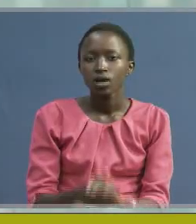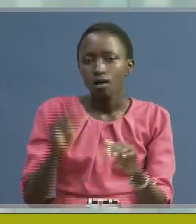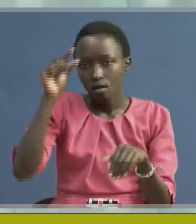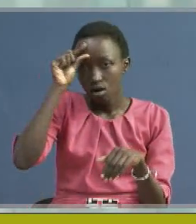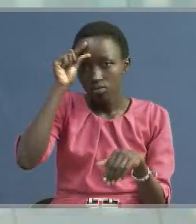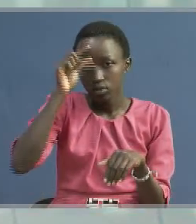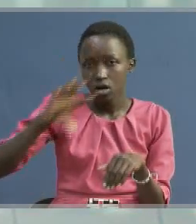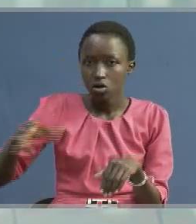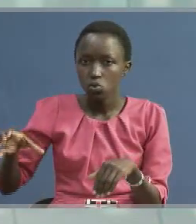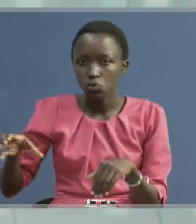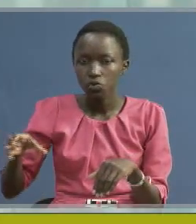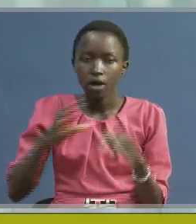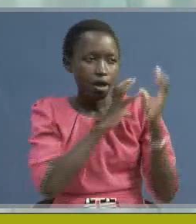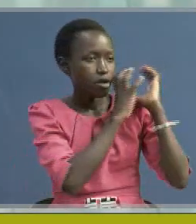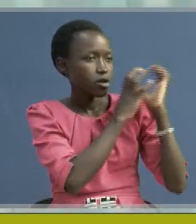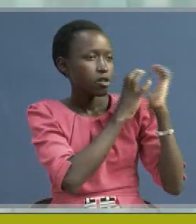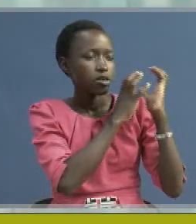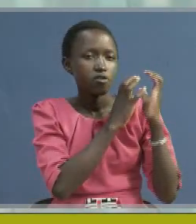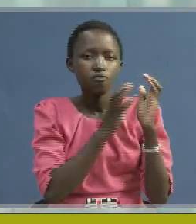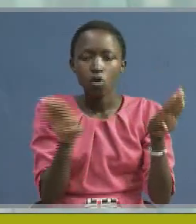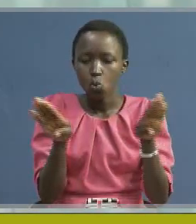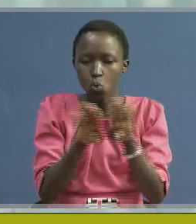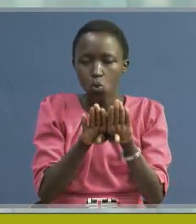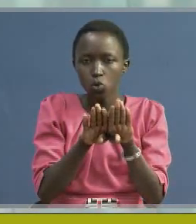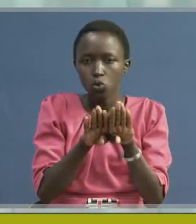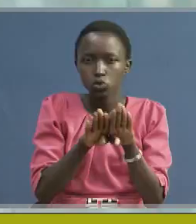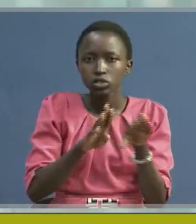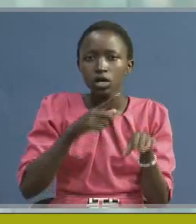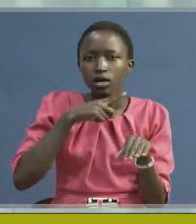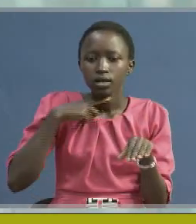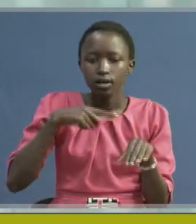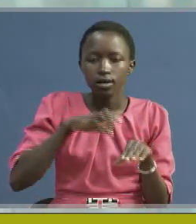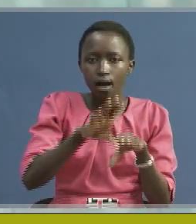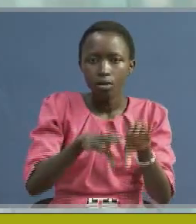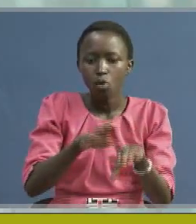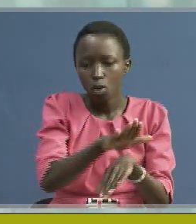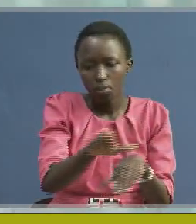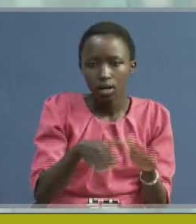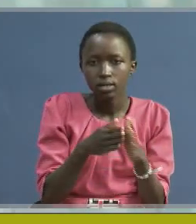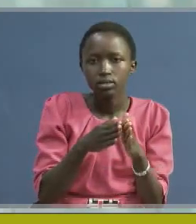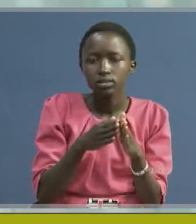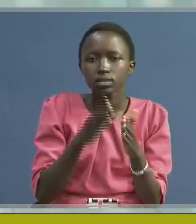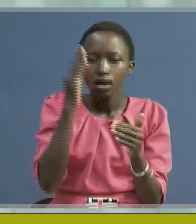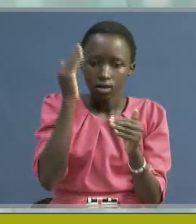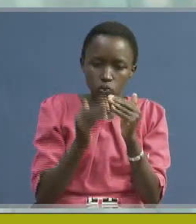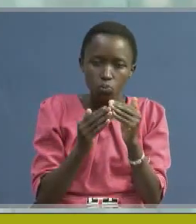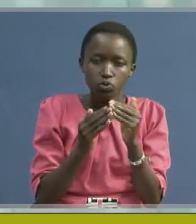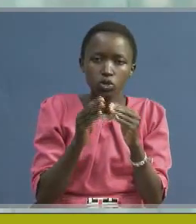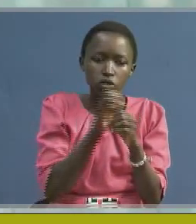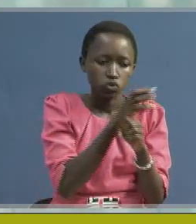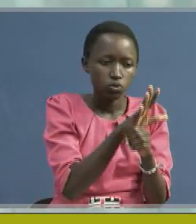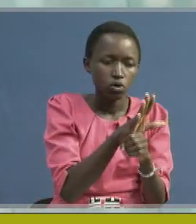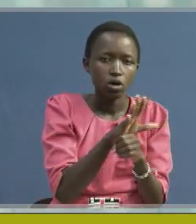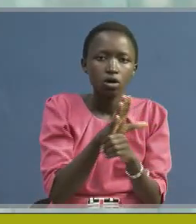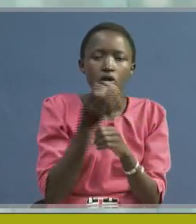Serikali ya Kaunti ya Kilifi imefunga vichinjio na kupiga marufuku usambazaji wa nyama